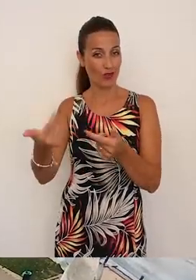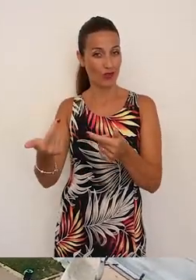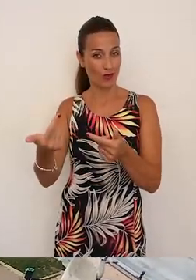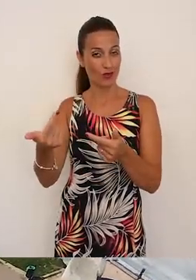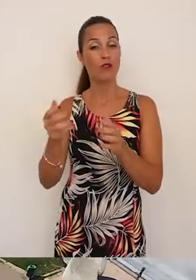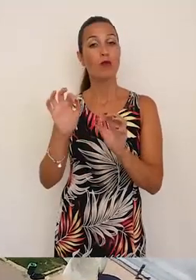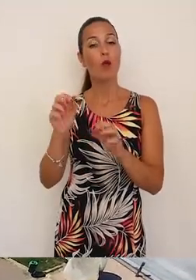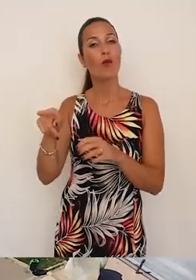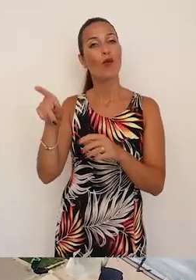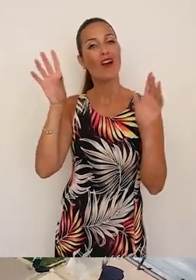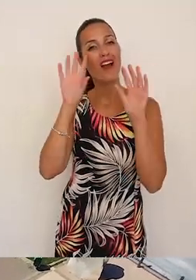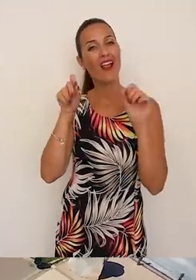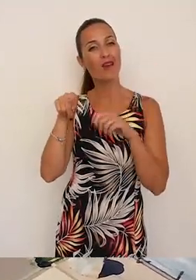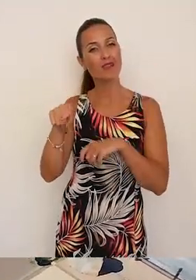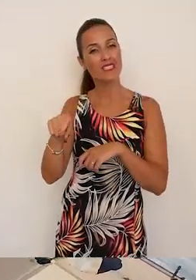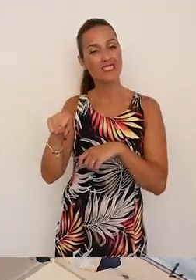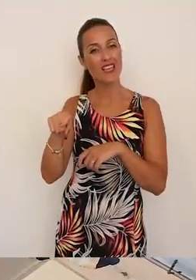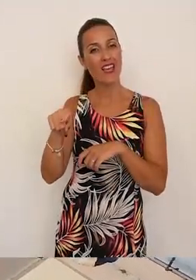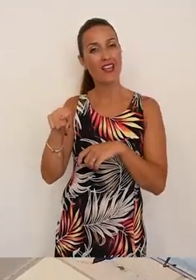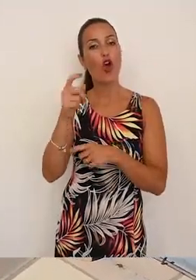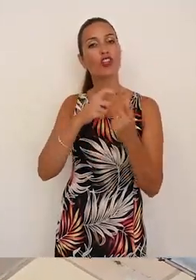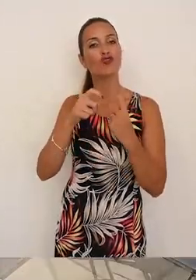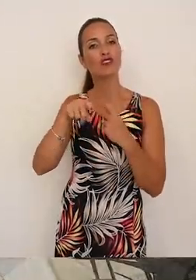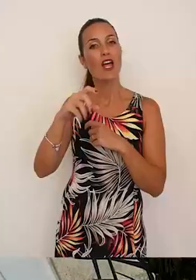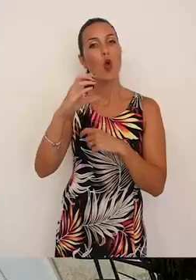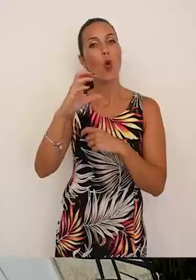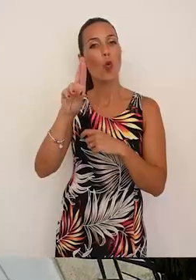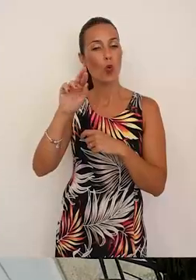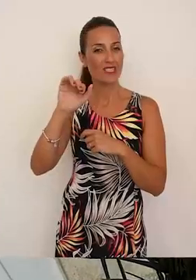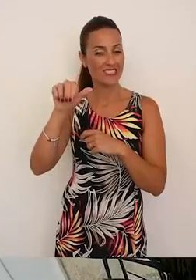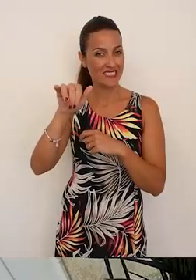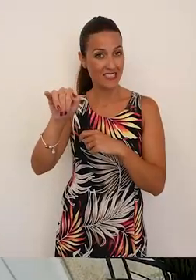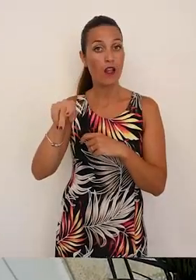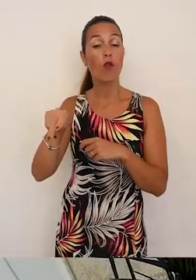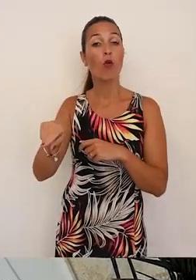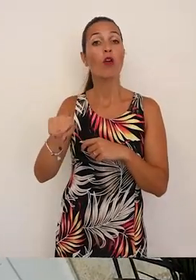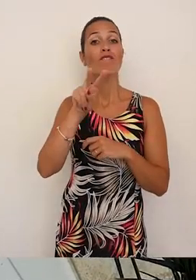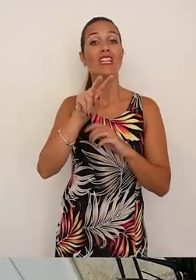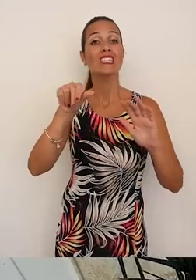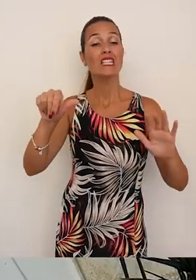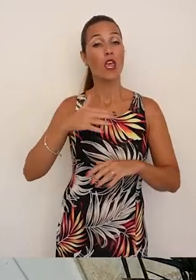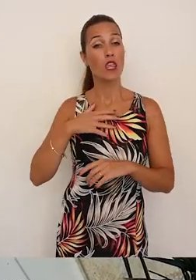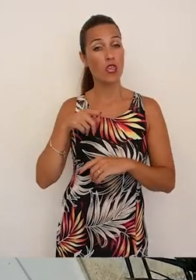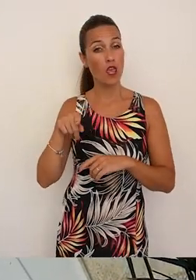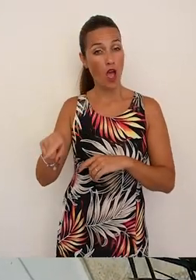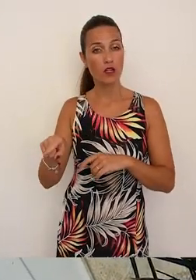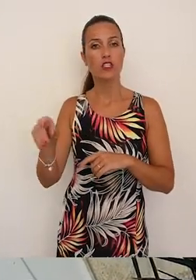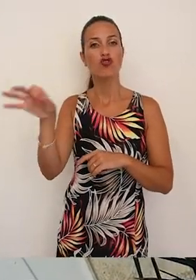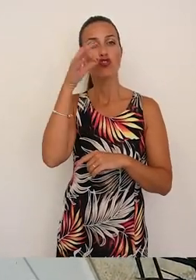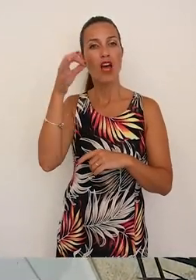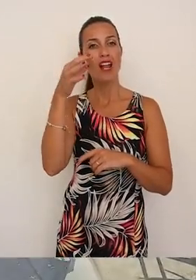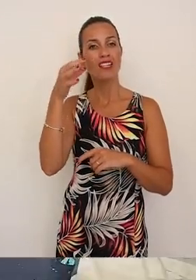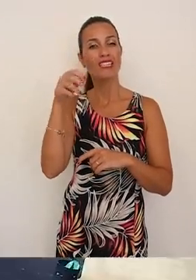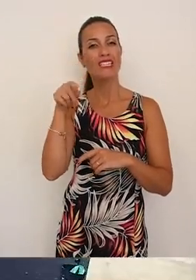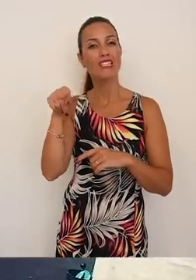Il brigadiere Cezza, originario di Curzi, morì alla giovane età di 26 anni mentre affrontava un malvivente armato in un giardino